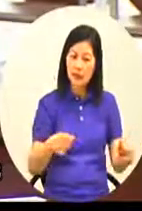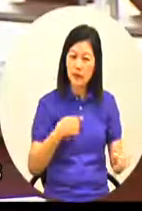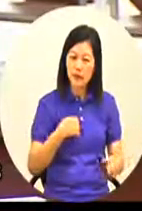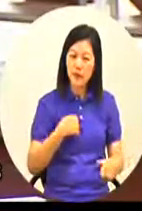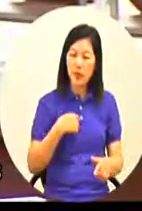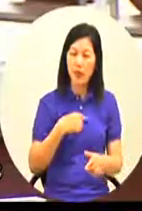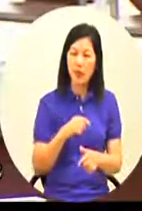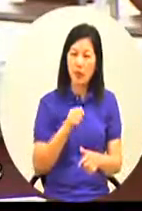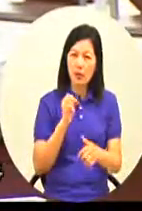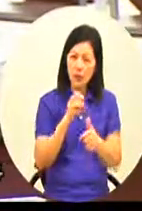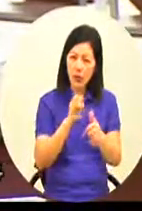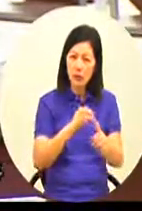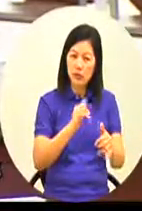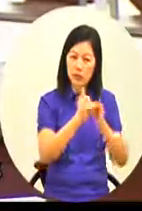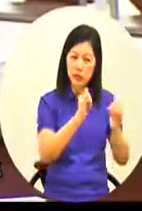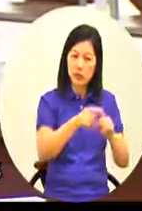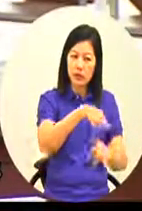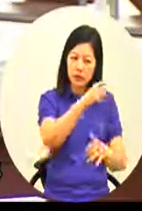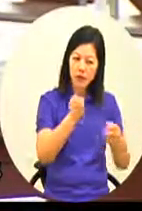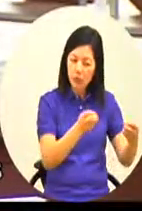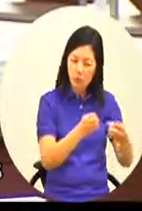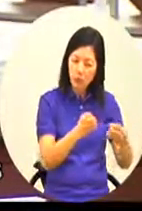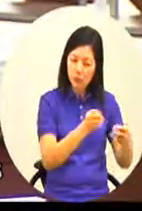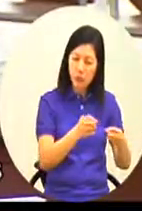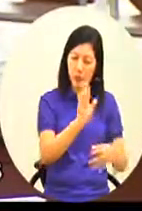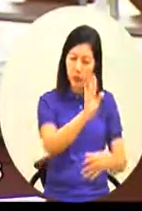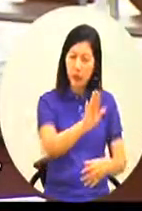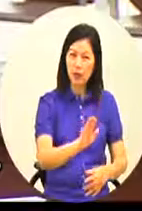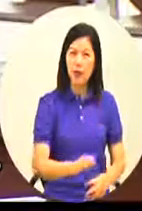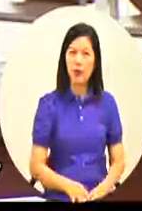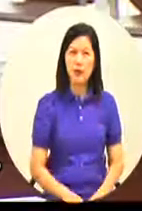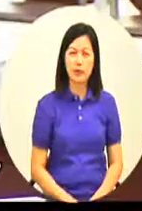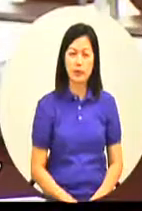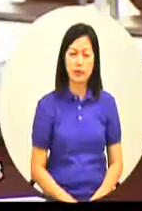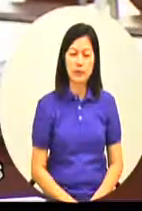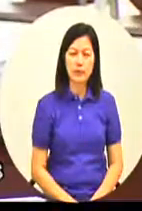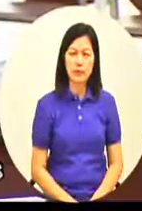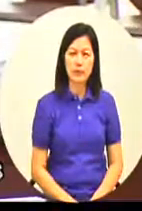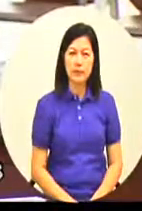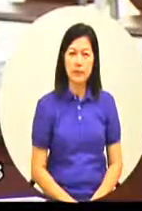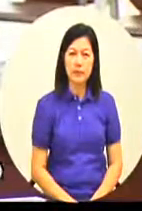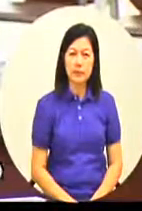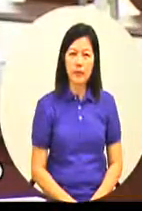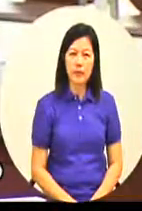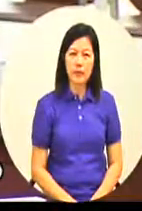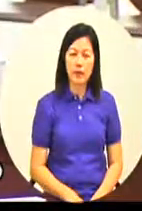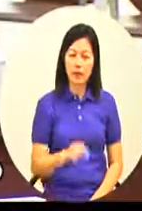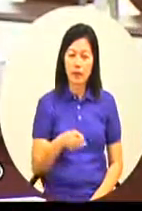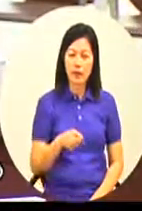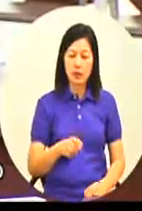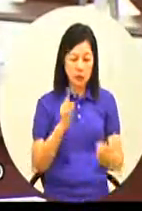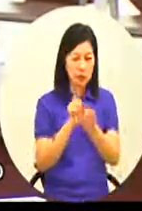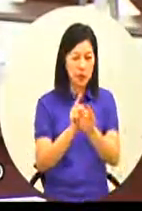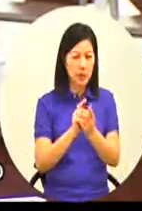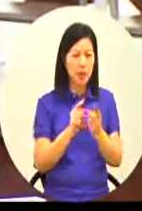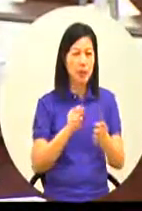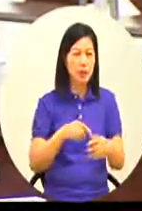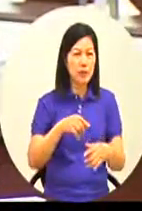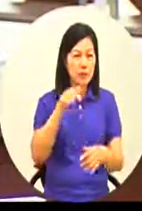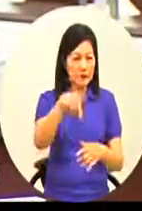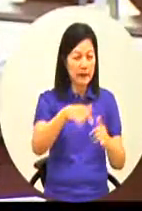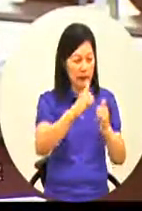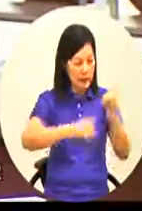那个咱的市民定咧讲这啊，对不对？是毋是合并前合并后的问题啊？啊，所以就讲，即个对咱的后一代有好处的，为什么